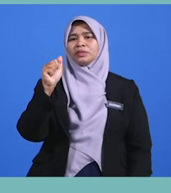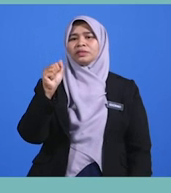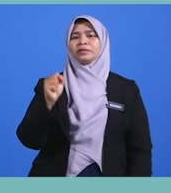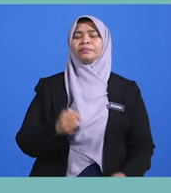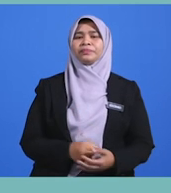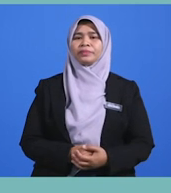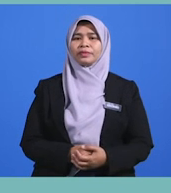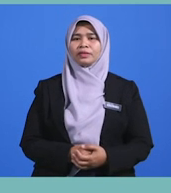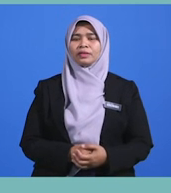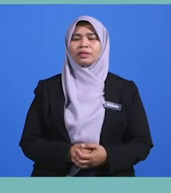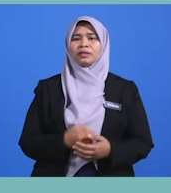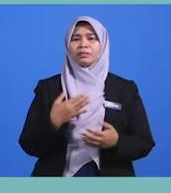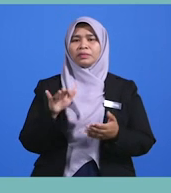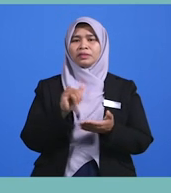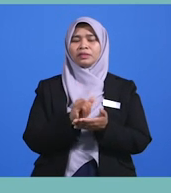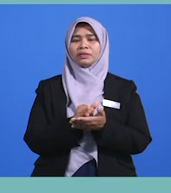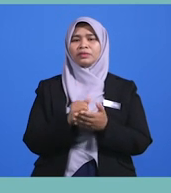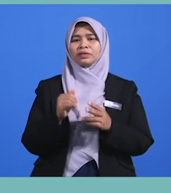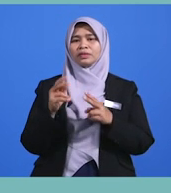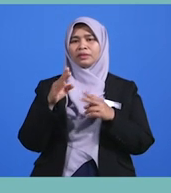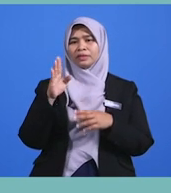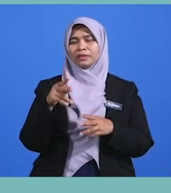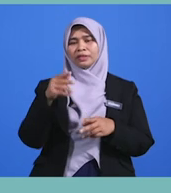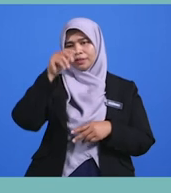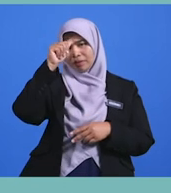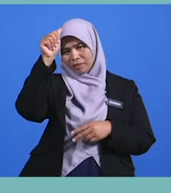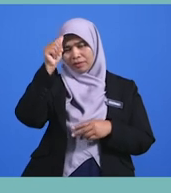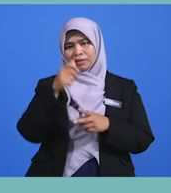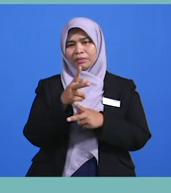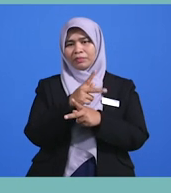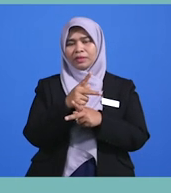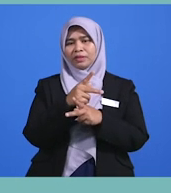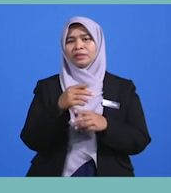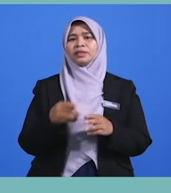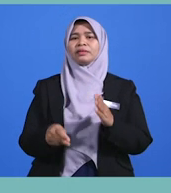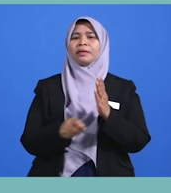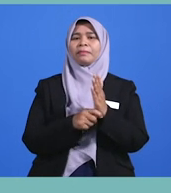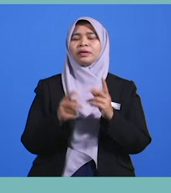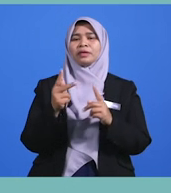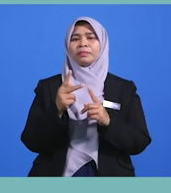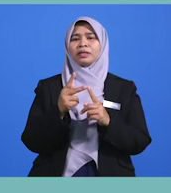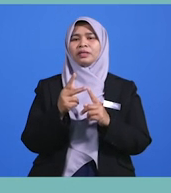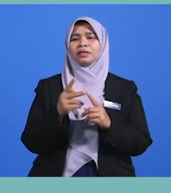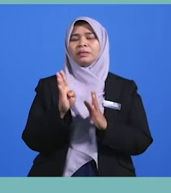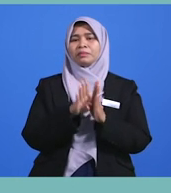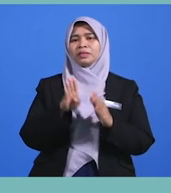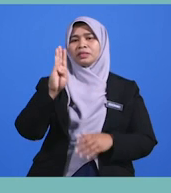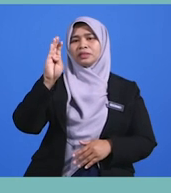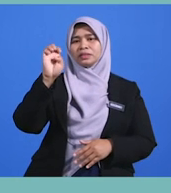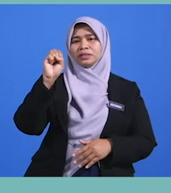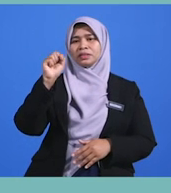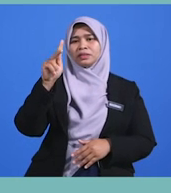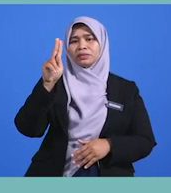ini, dipelihara Allah, turut diubah kepada bersekutu bertambah mutu, yang ditulis dalam dua